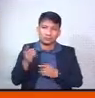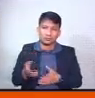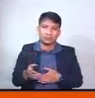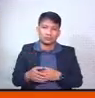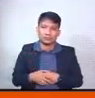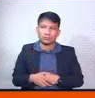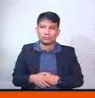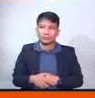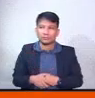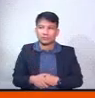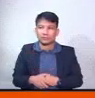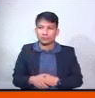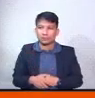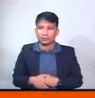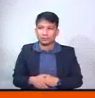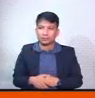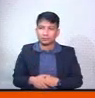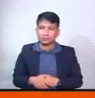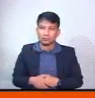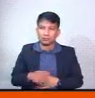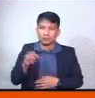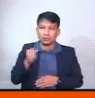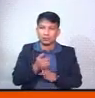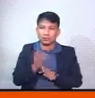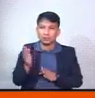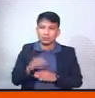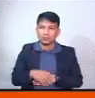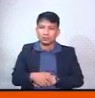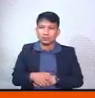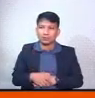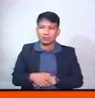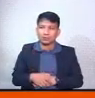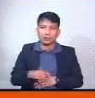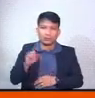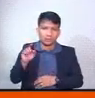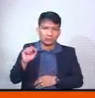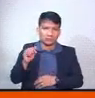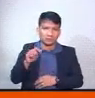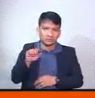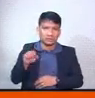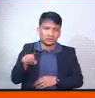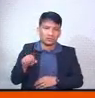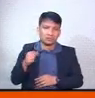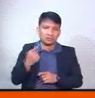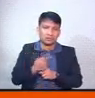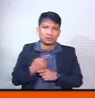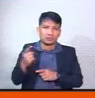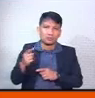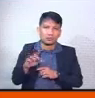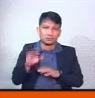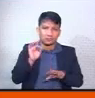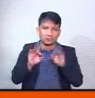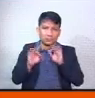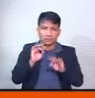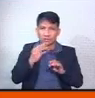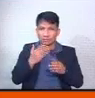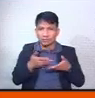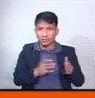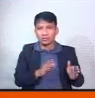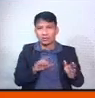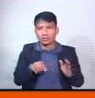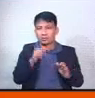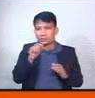ang sinasabihan okay. Nila. Sir, sandali po, sir, makasingit. May punto nga kayo doon, sir. Yung bang selective sila kung sino yung hindi